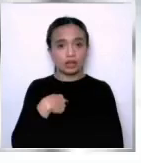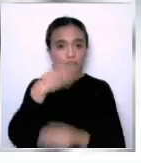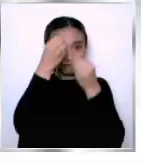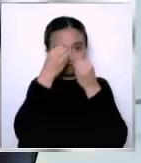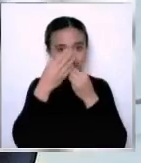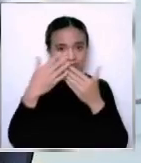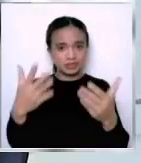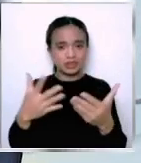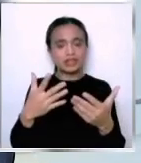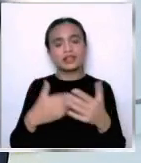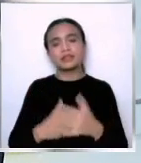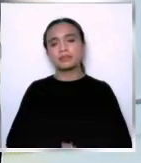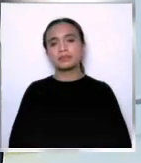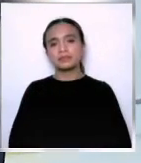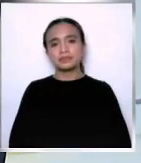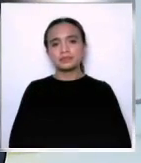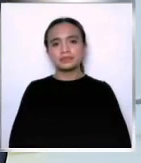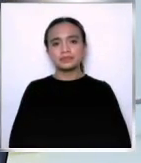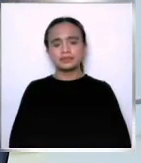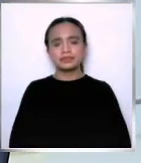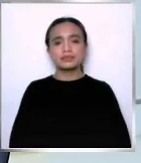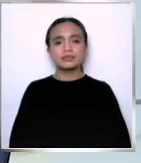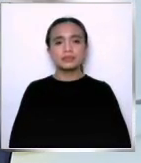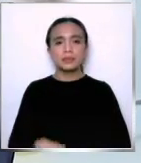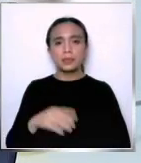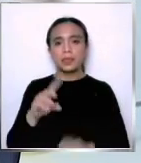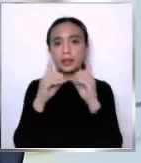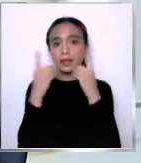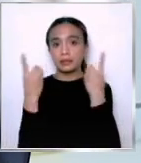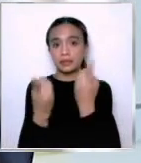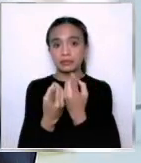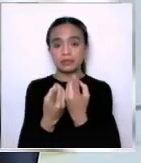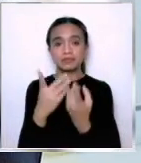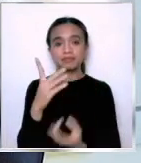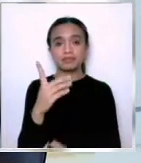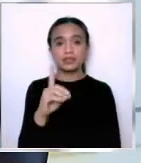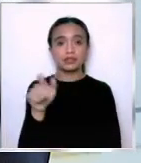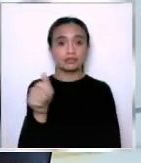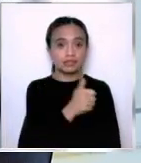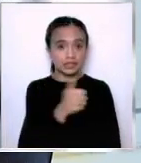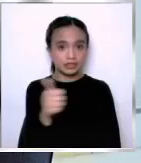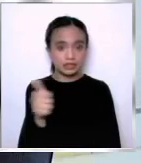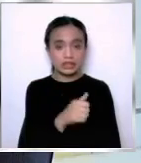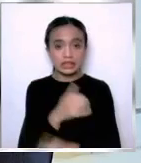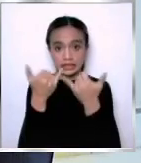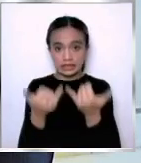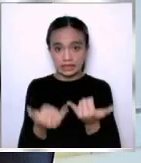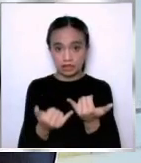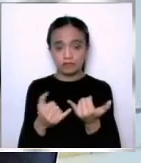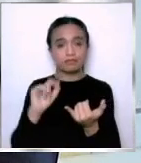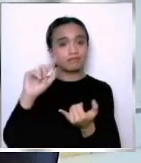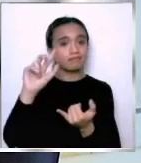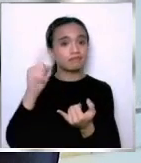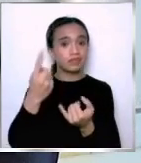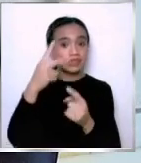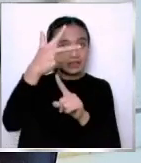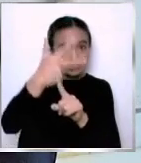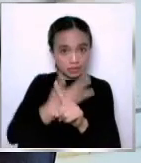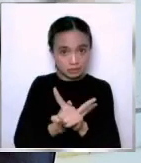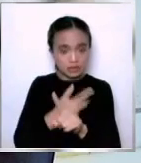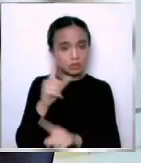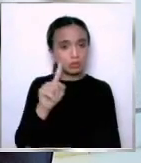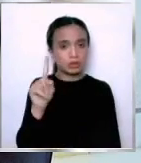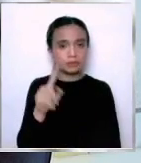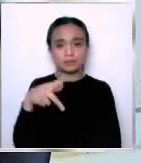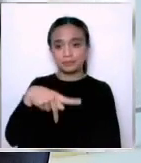balita. Inanunsyo ng Department of Transportation na sisimula na ngayong first quarter ng 2022 ang PNR Bicol Project